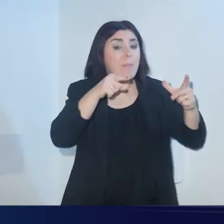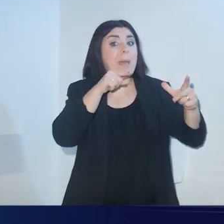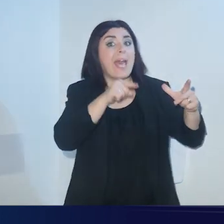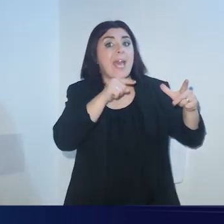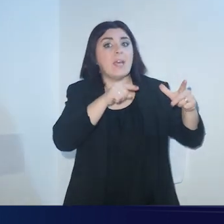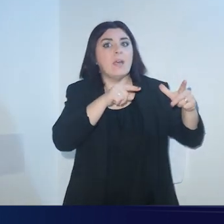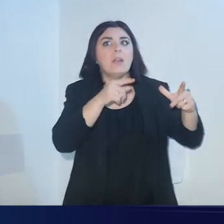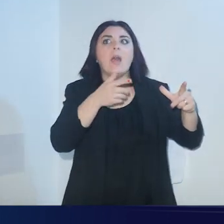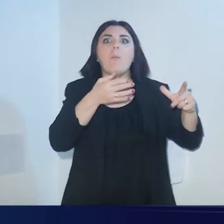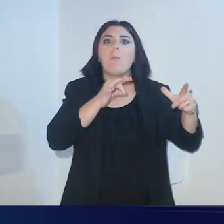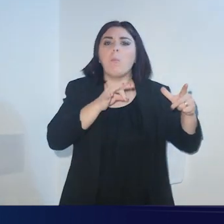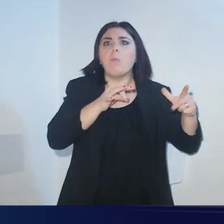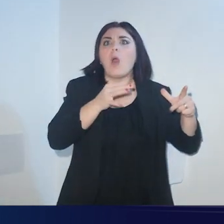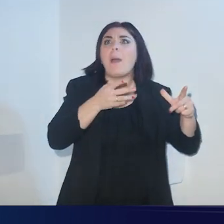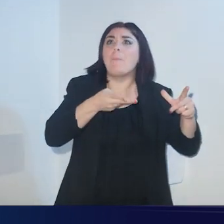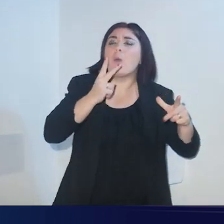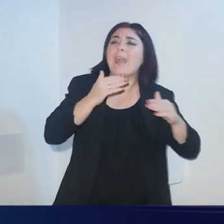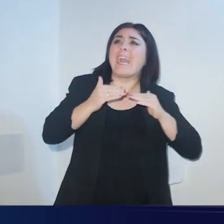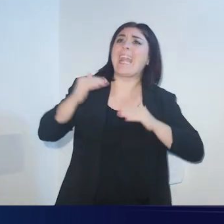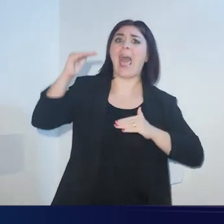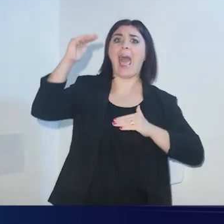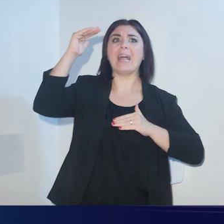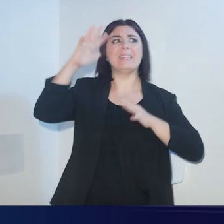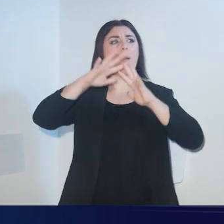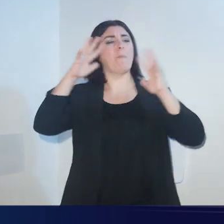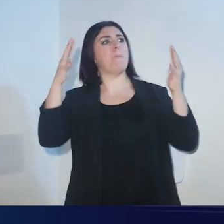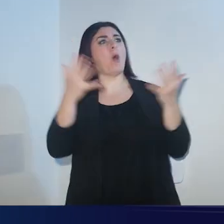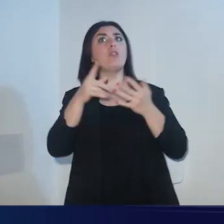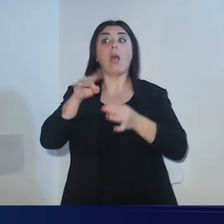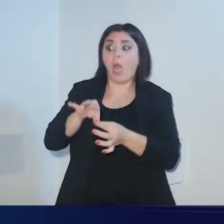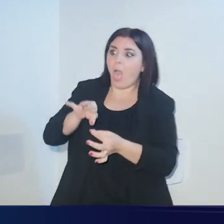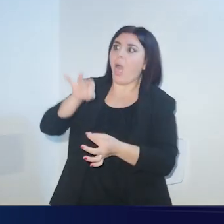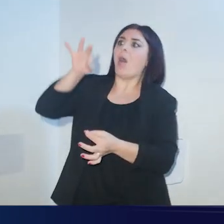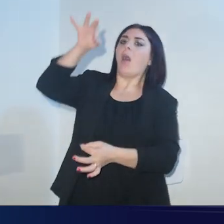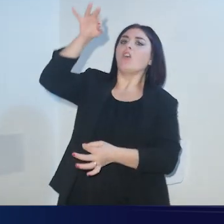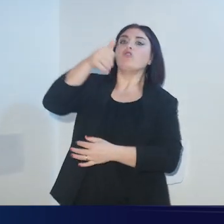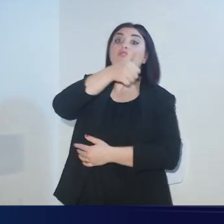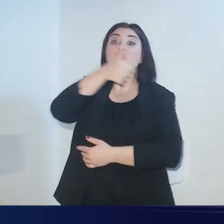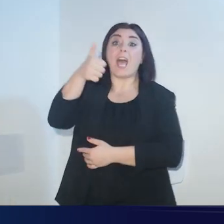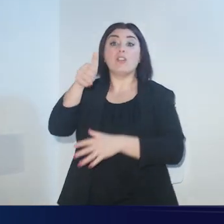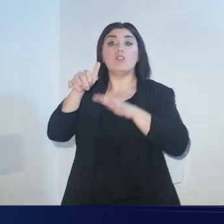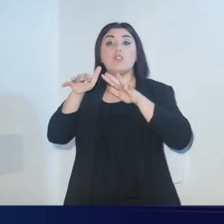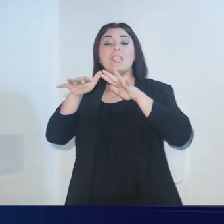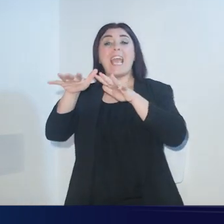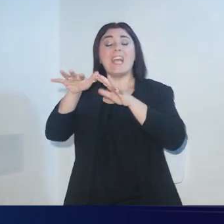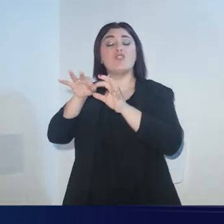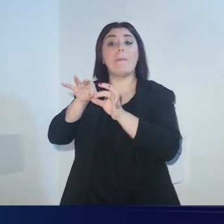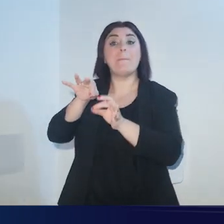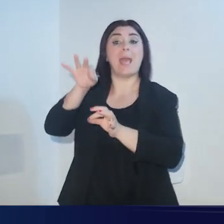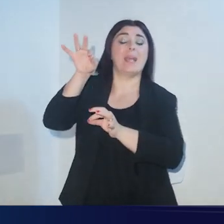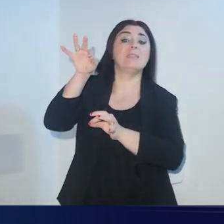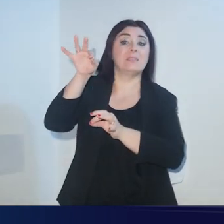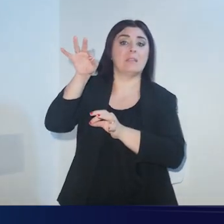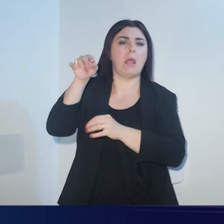sono anche gli individui più grandi al mondo, riescono ad arrivare fino a 110 metri di altezza,